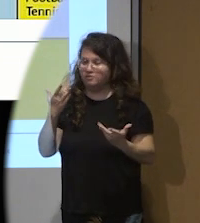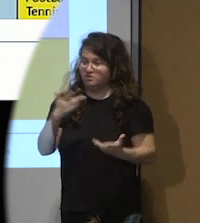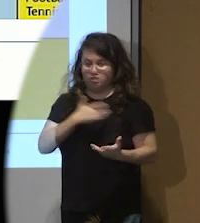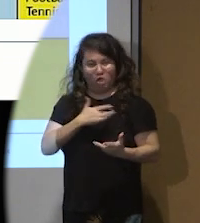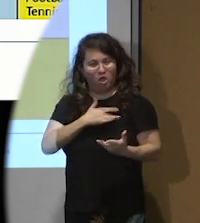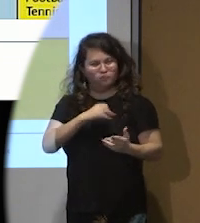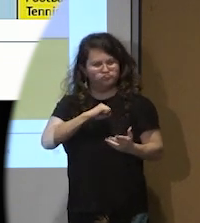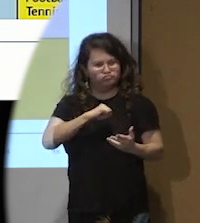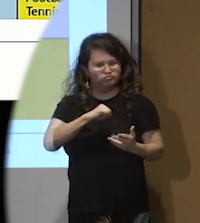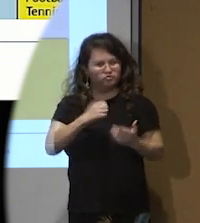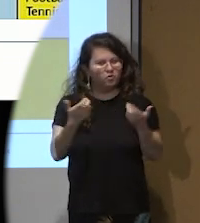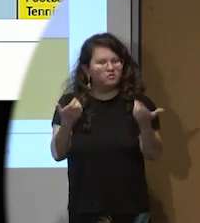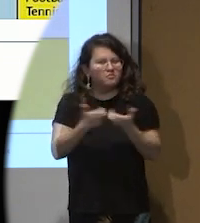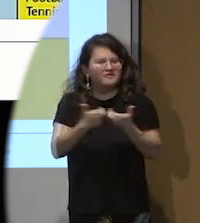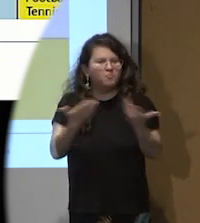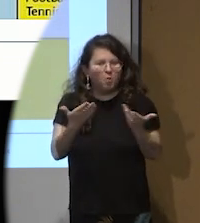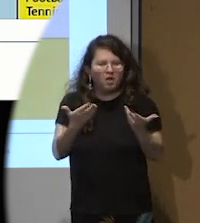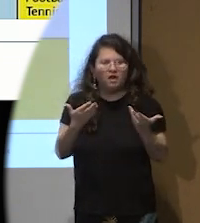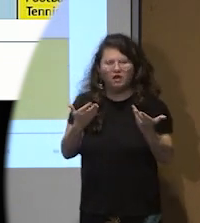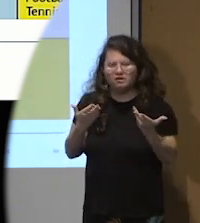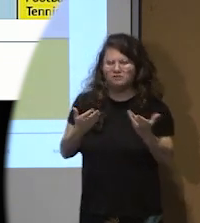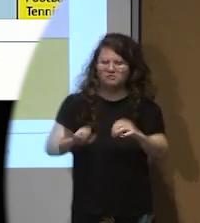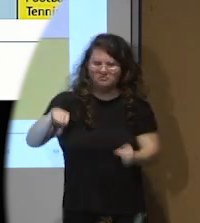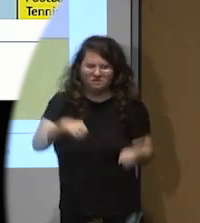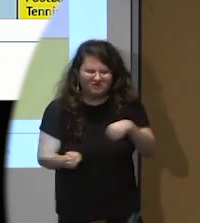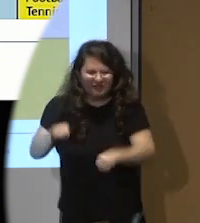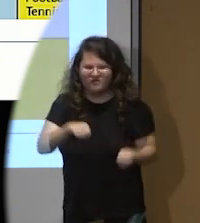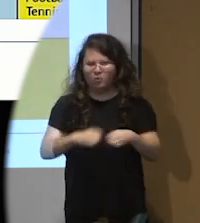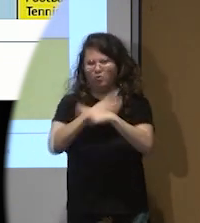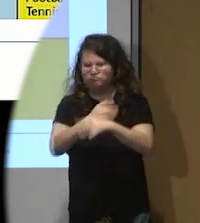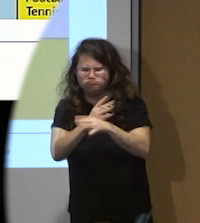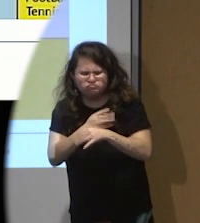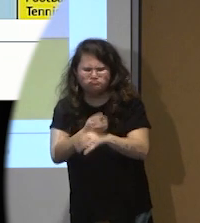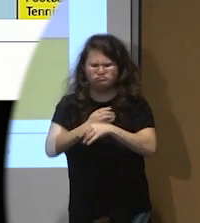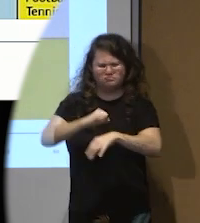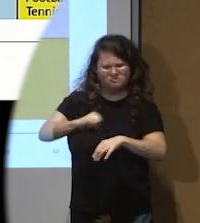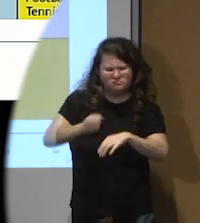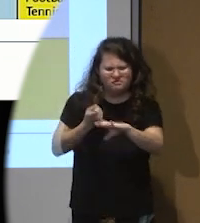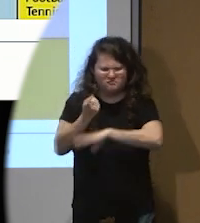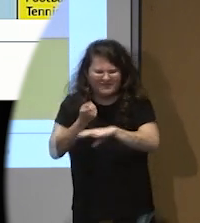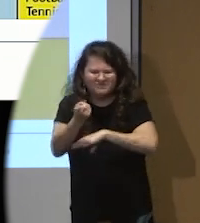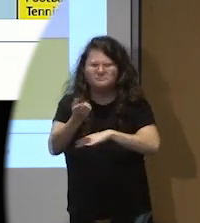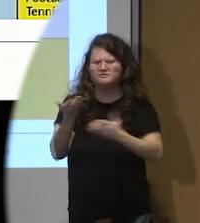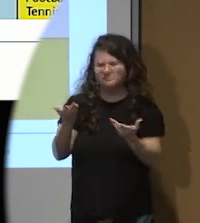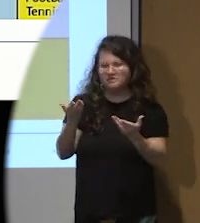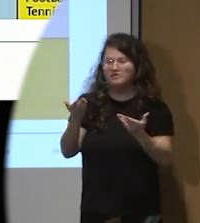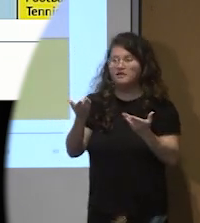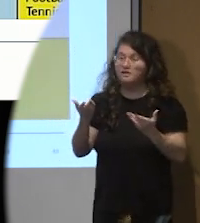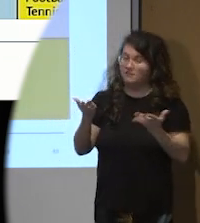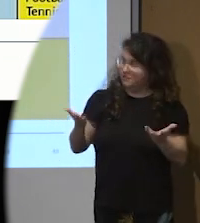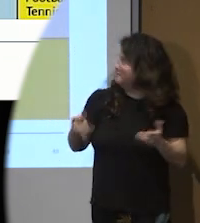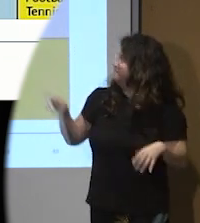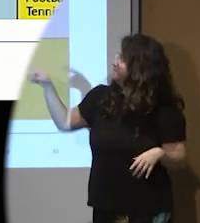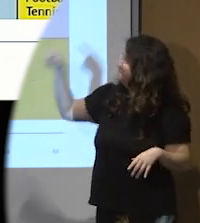va avoir du cyclisme, du décathlon, de l'aviron, etc. Et sur le côté statique, donc qu'on a ici en